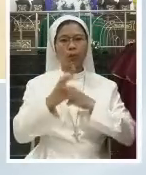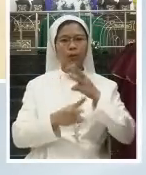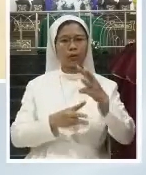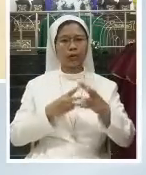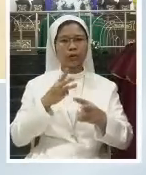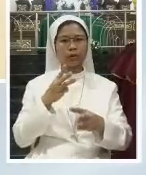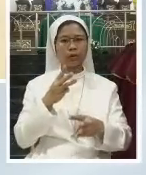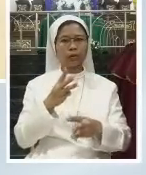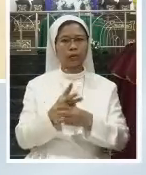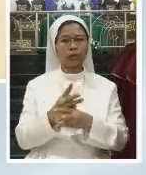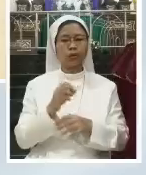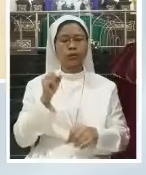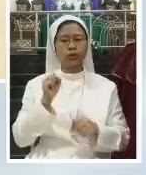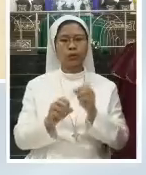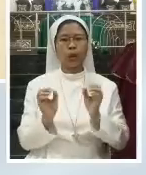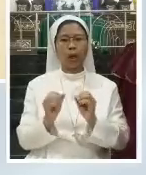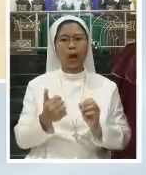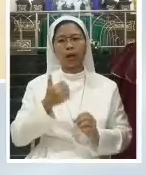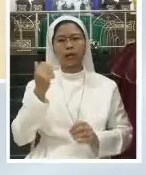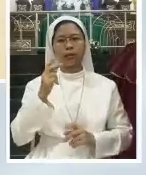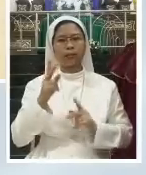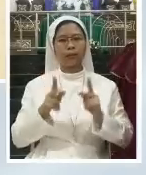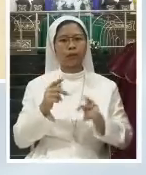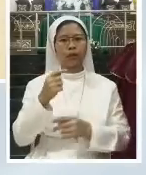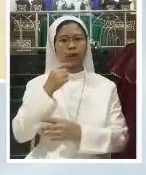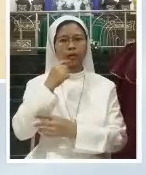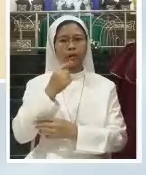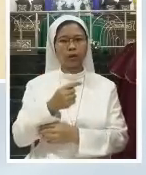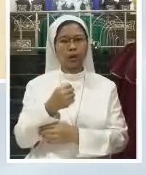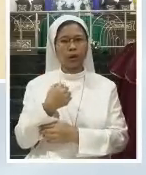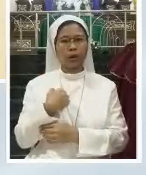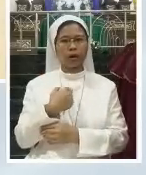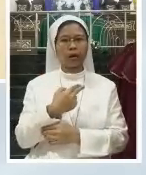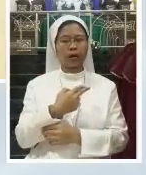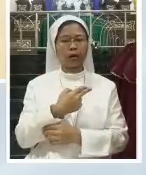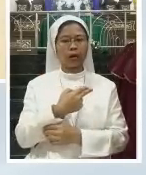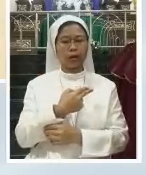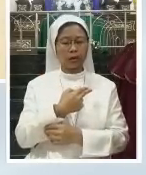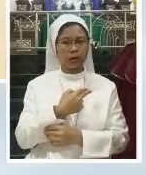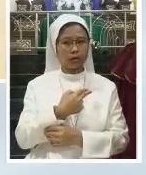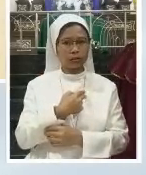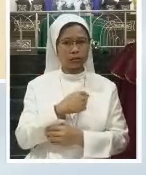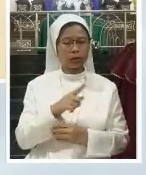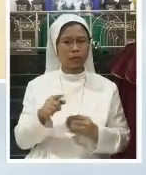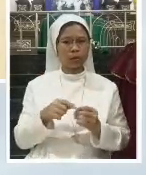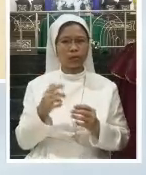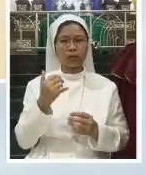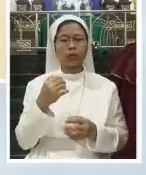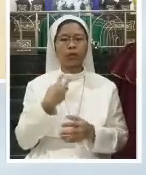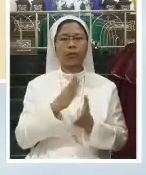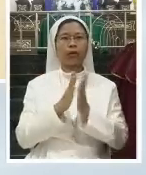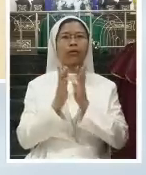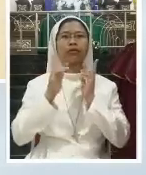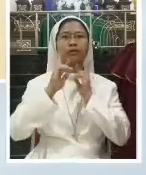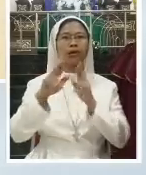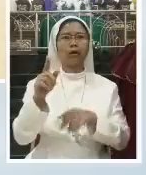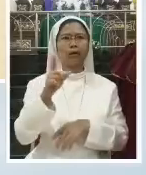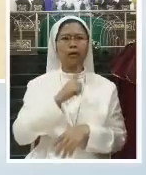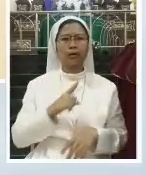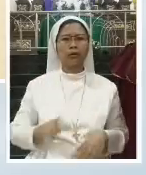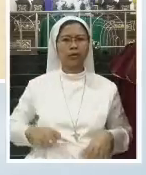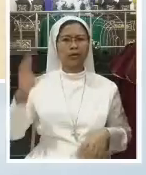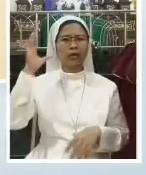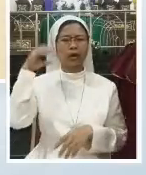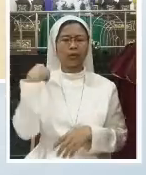isay man ang magsakit huli kan sa tuyang pagiging waldas ipamibi niya to sa kagurangnan.